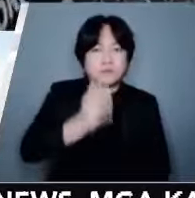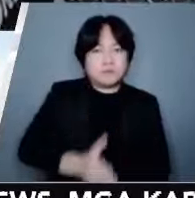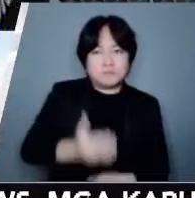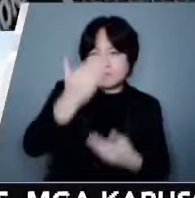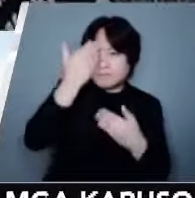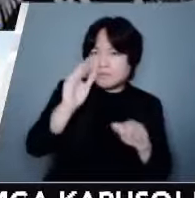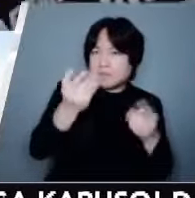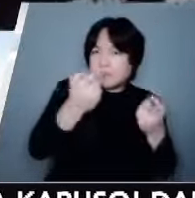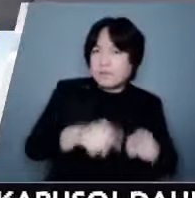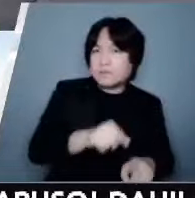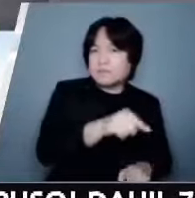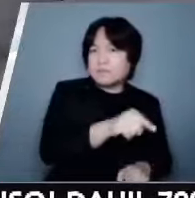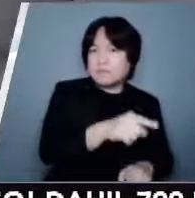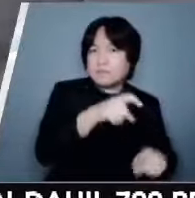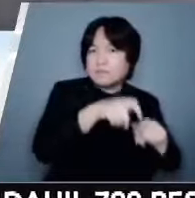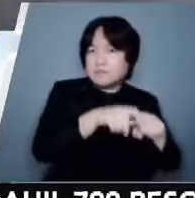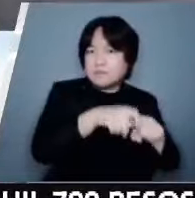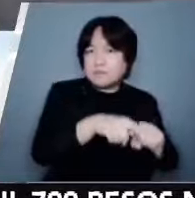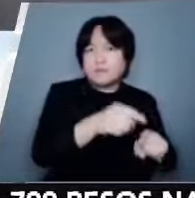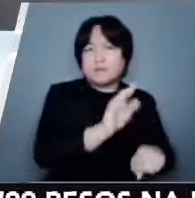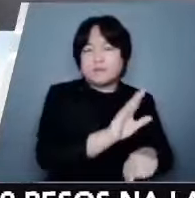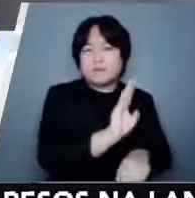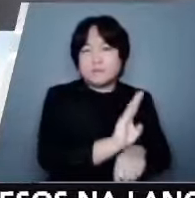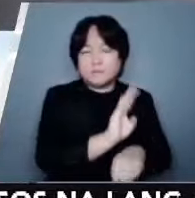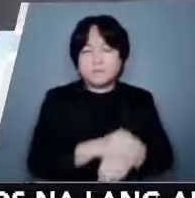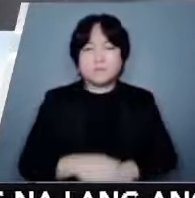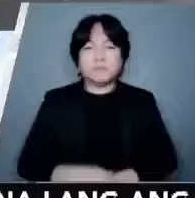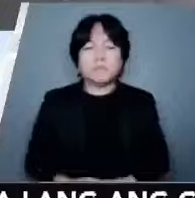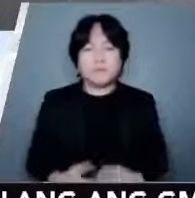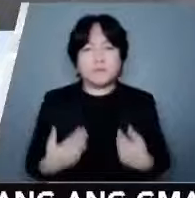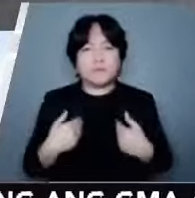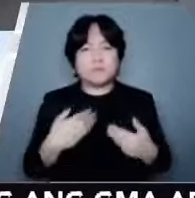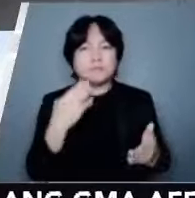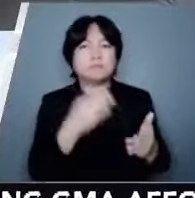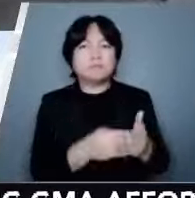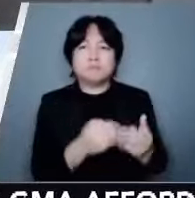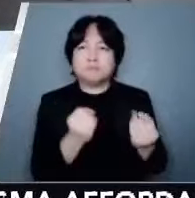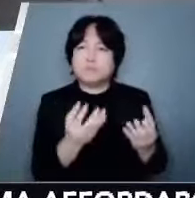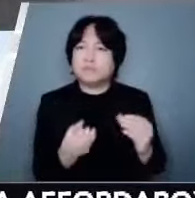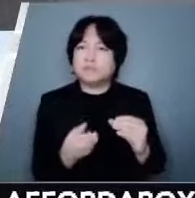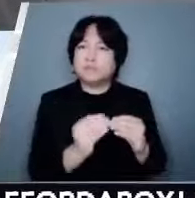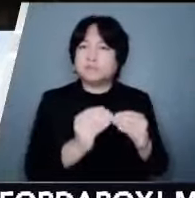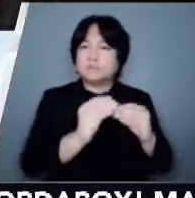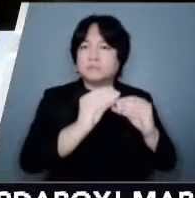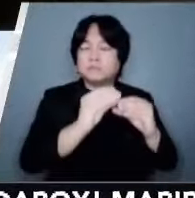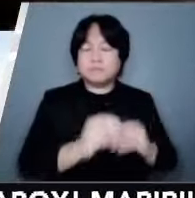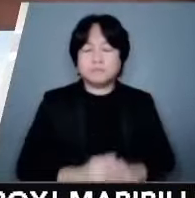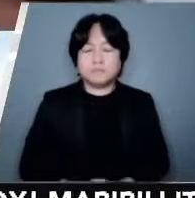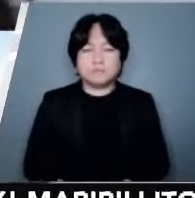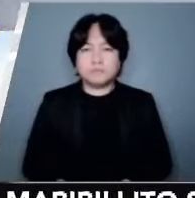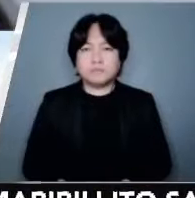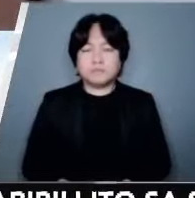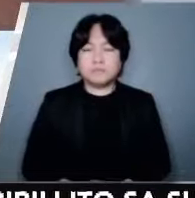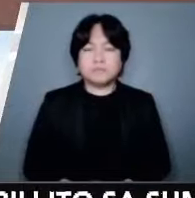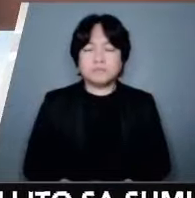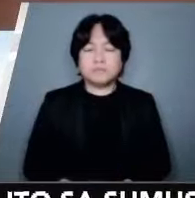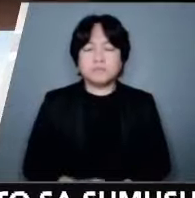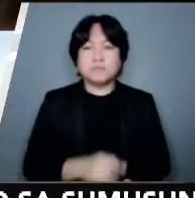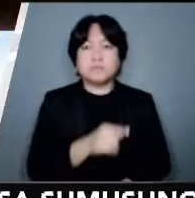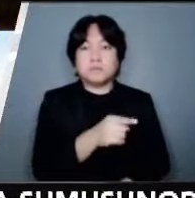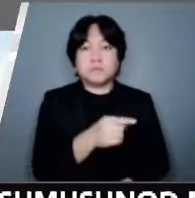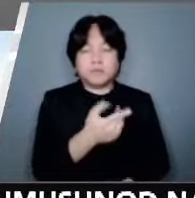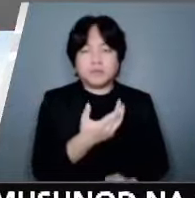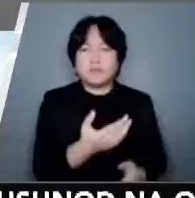uri ng negosyo. Naharap sa mga reklamong large-scale at syndicated illegal recruitment ang ipinasarang language training